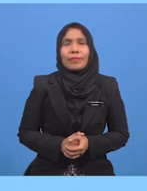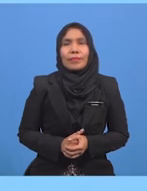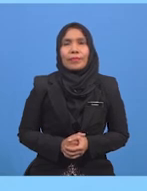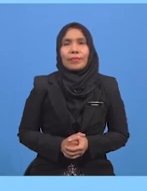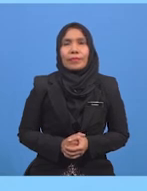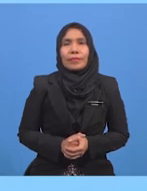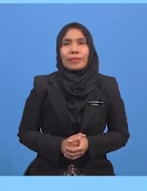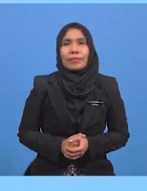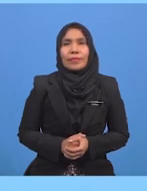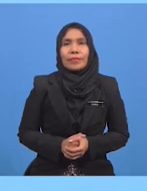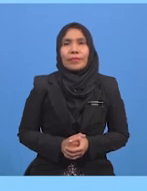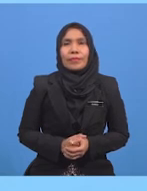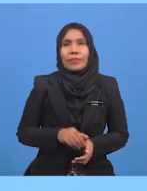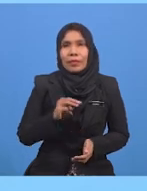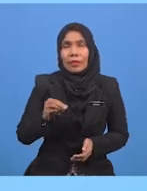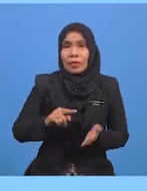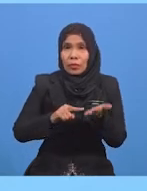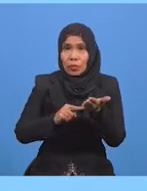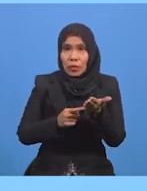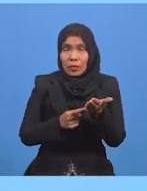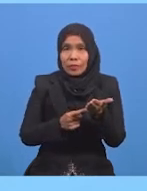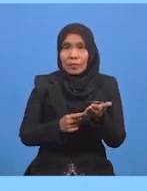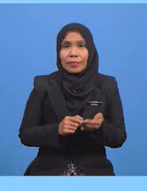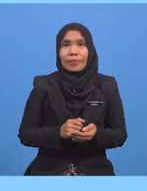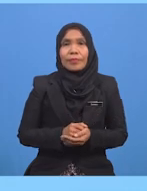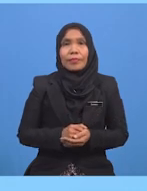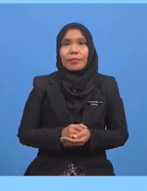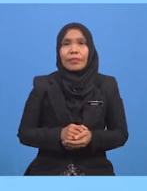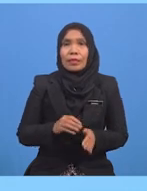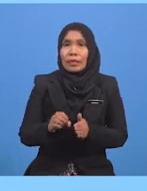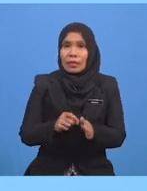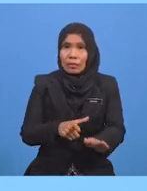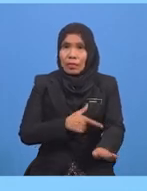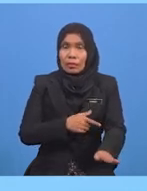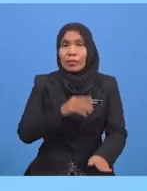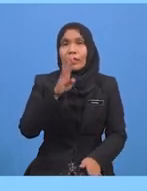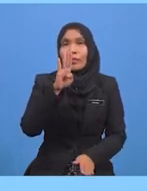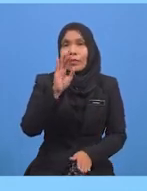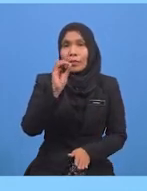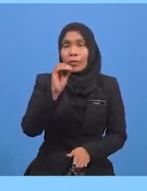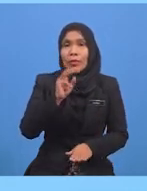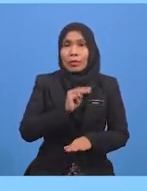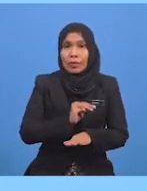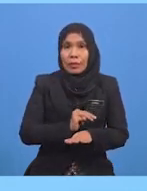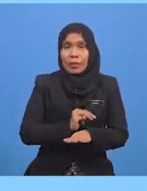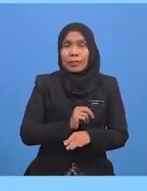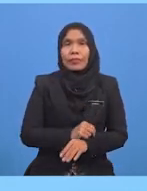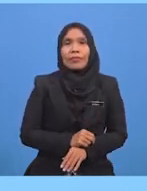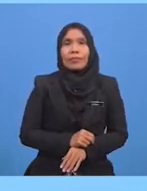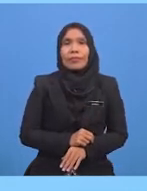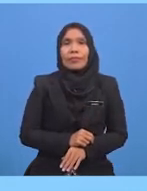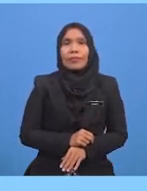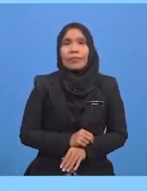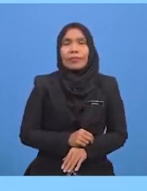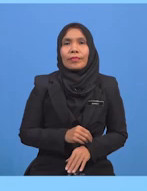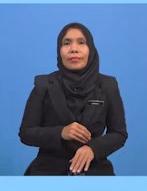Murid memulakan larian selama 40 minit pada laluan yang lurus.